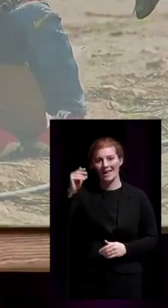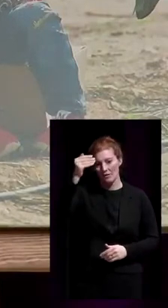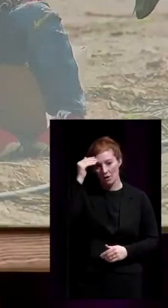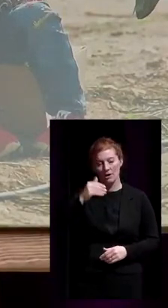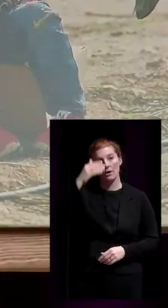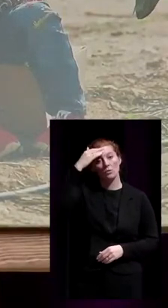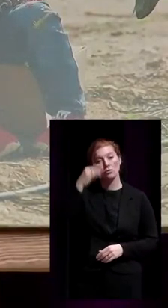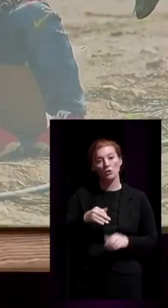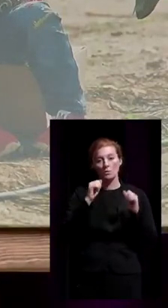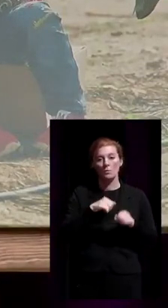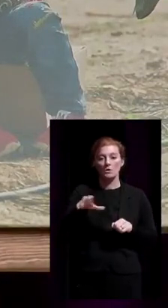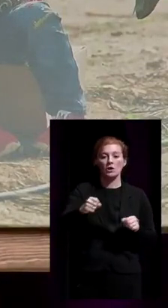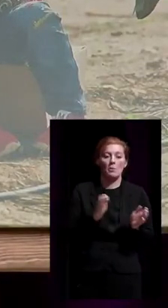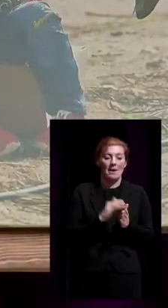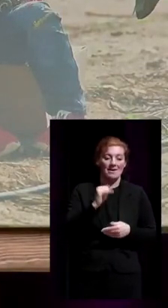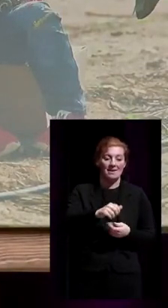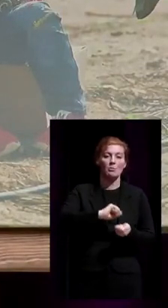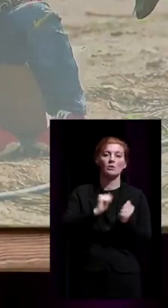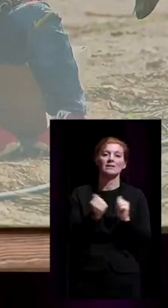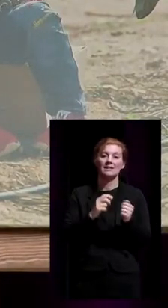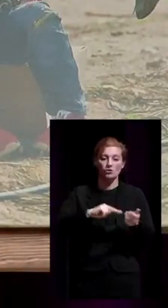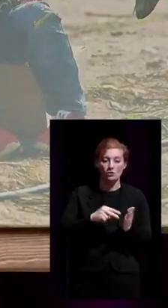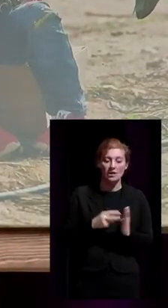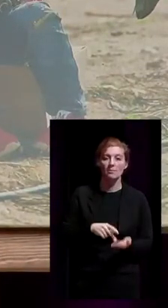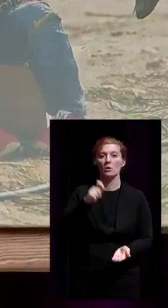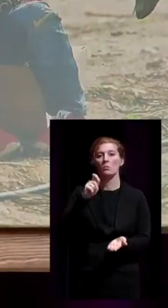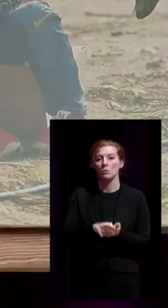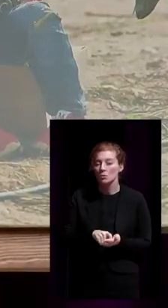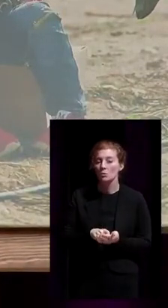i det politiska systemet, in i beslutsfattandet.